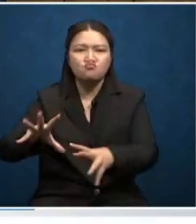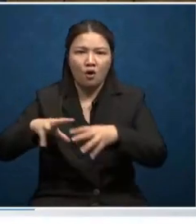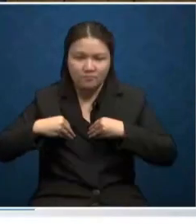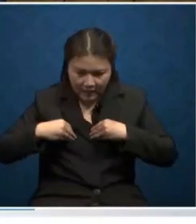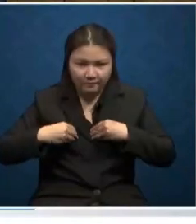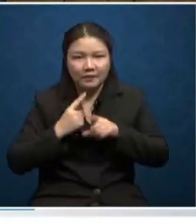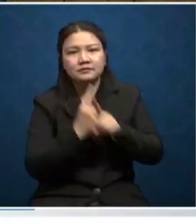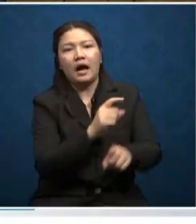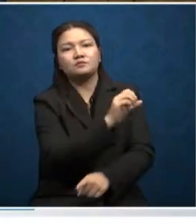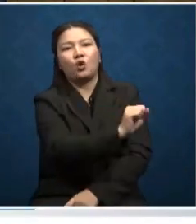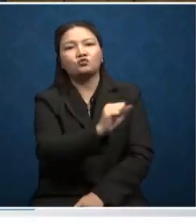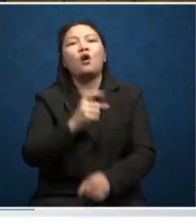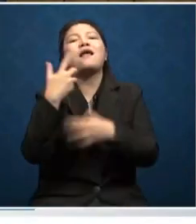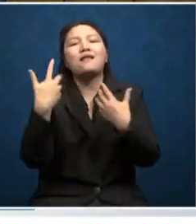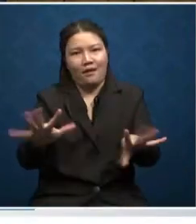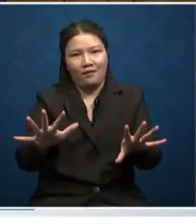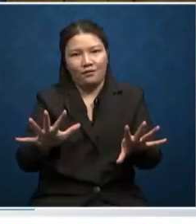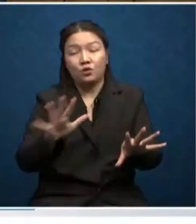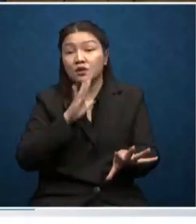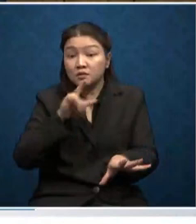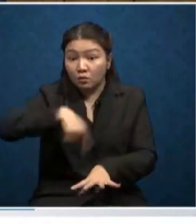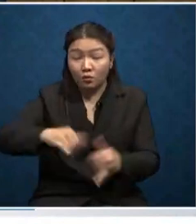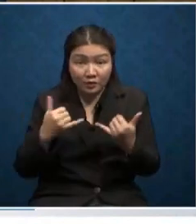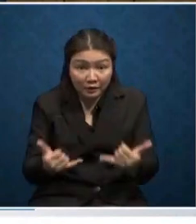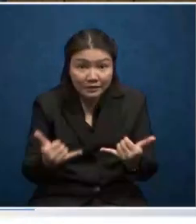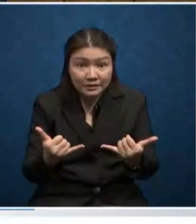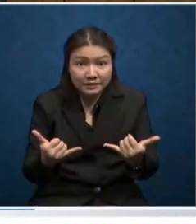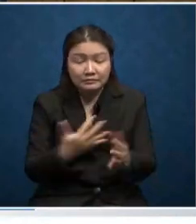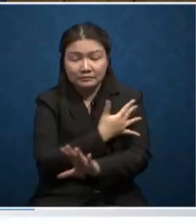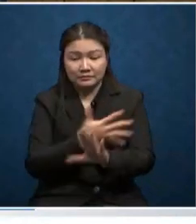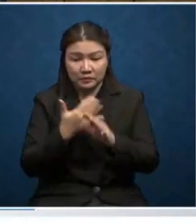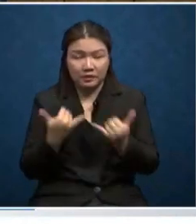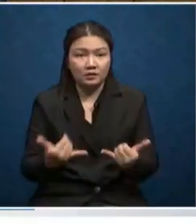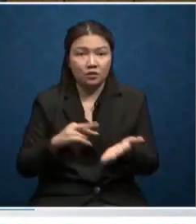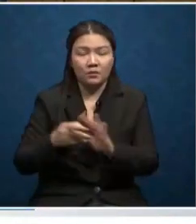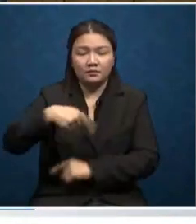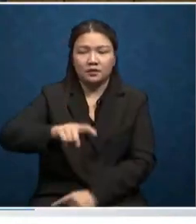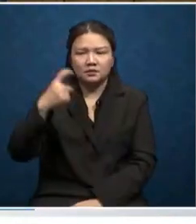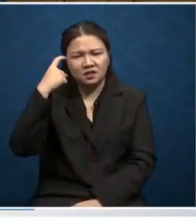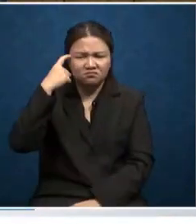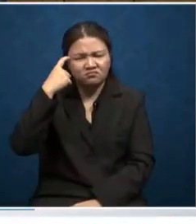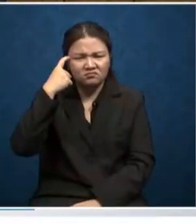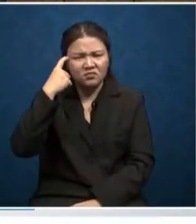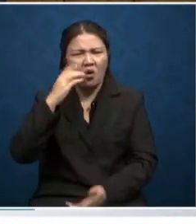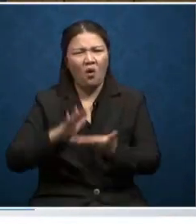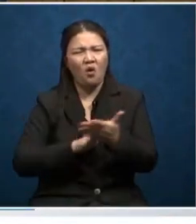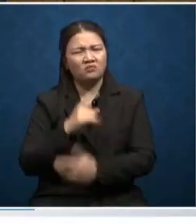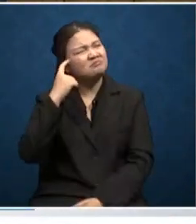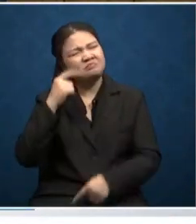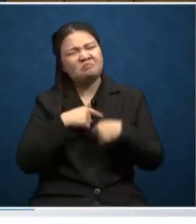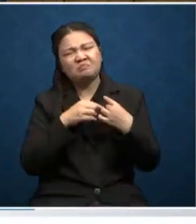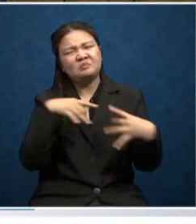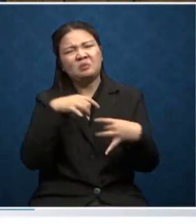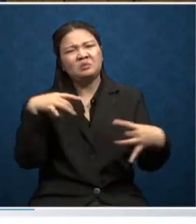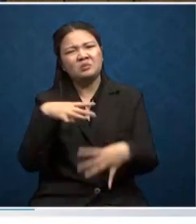ไปแล้วถ้าในชั้นนี้เราเกิดไปดำเนิน